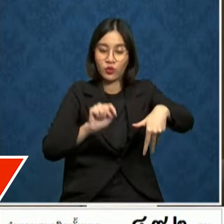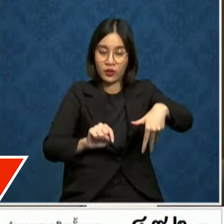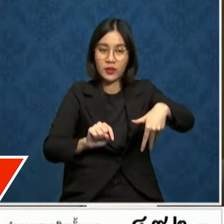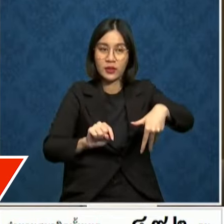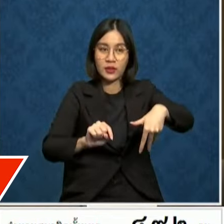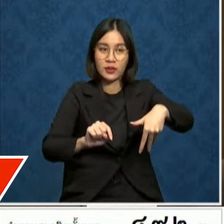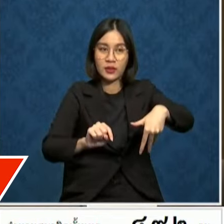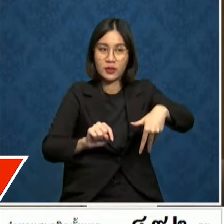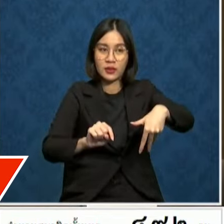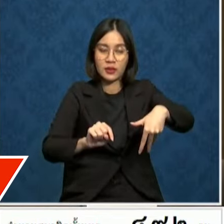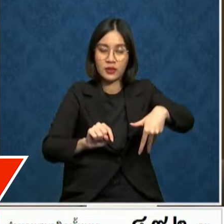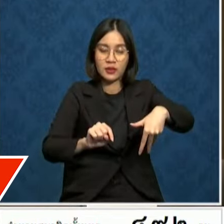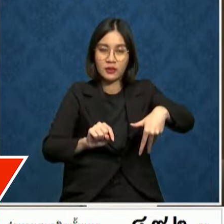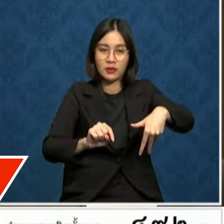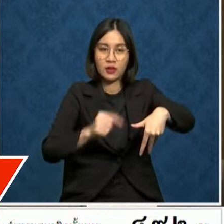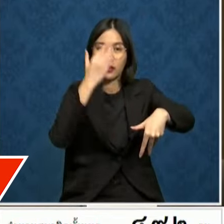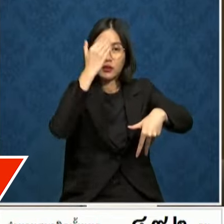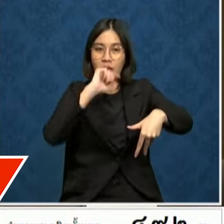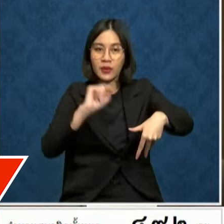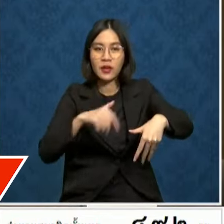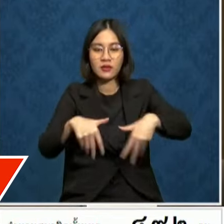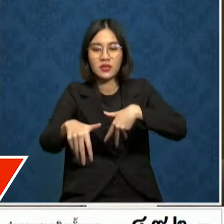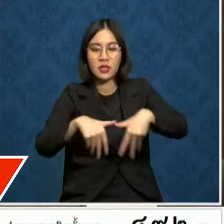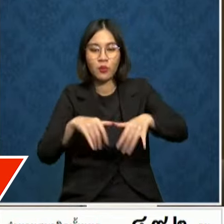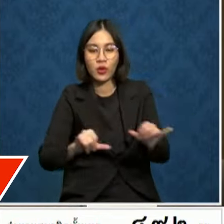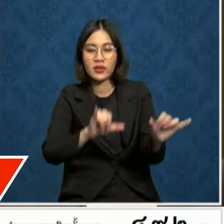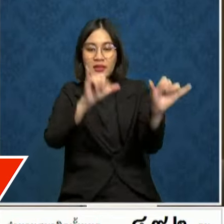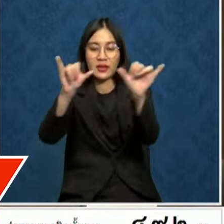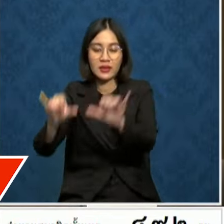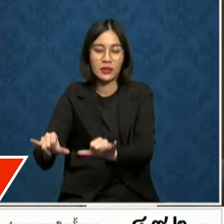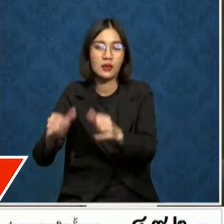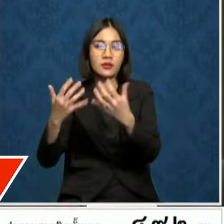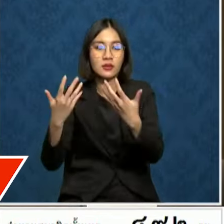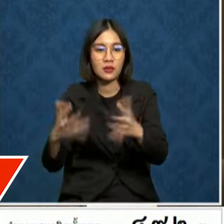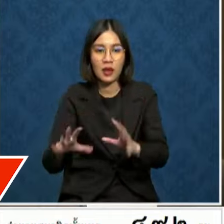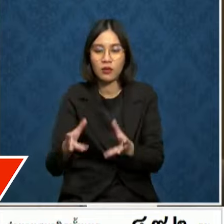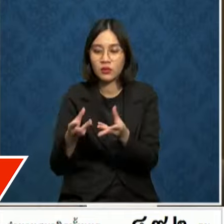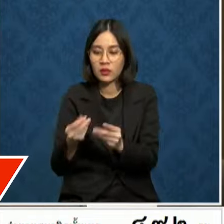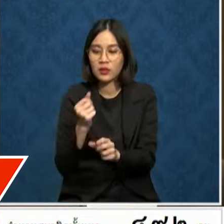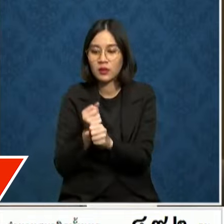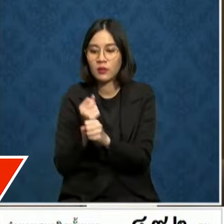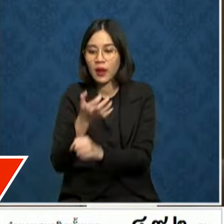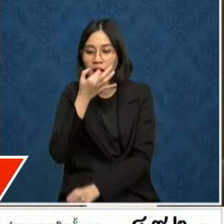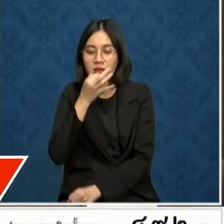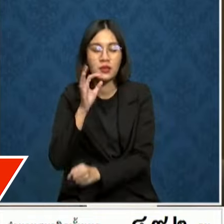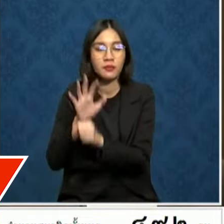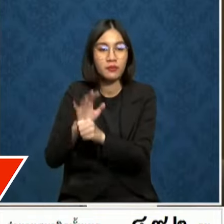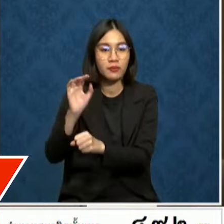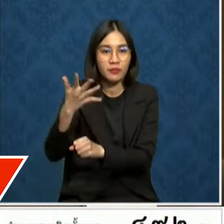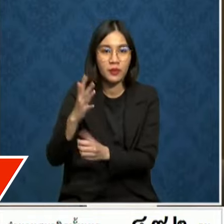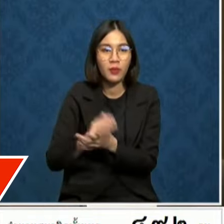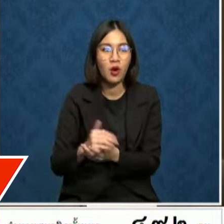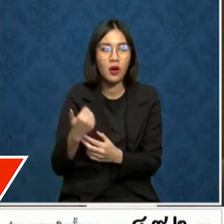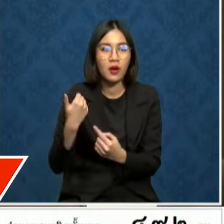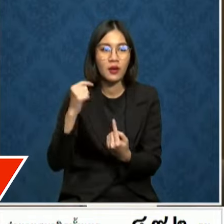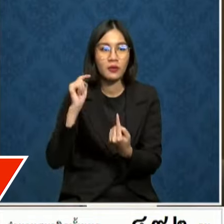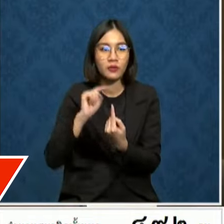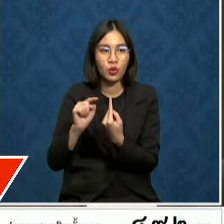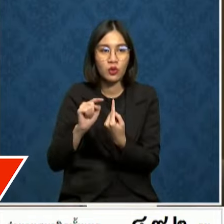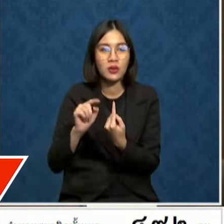ดินออกไปจากพื้นที่เนื่องจากากชาวบ้านถูกย้ายออกไปนะคะแล้วก็ไม่มีที่ดินทำกินเพียงพอนะคะแล้วก็มียุทธการ